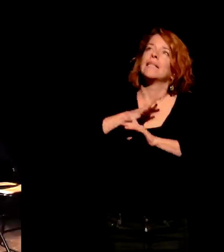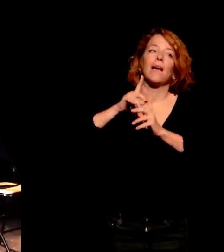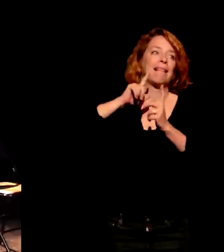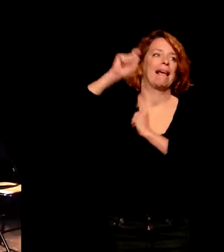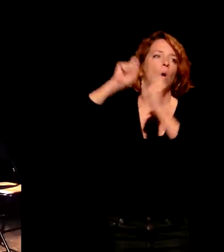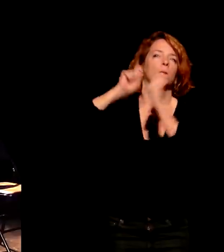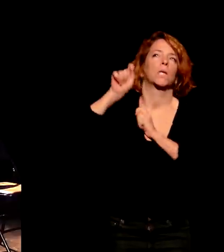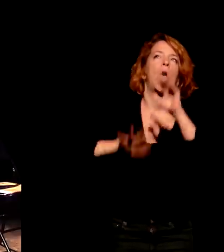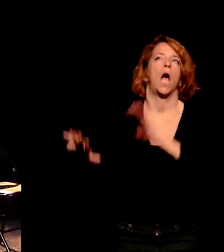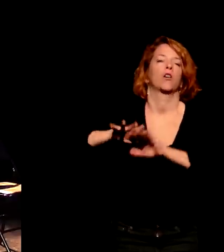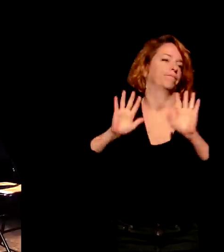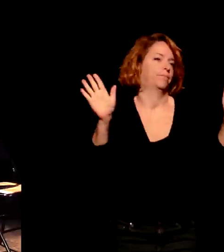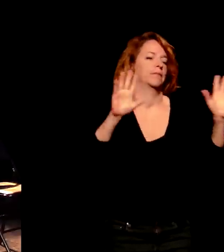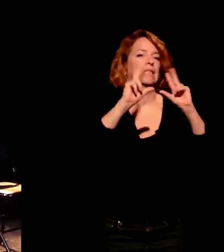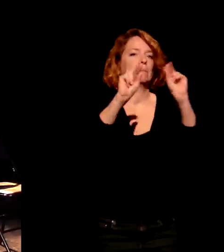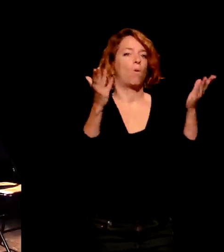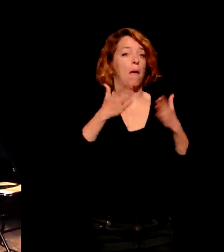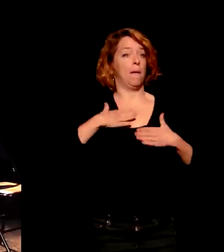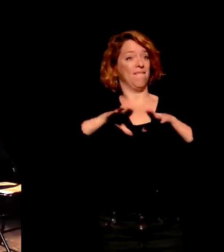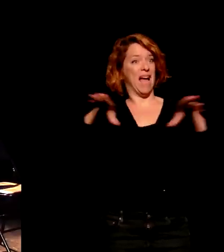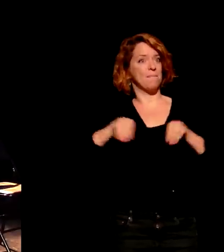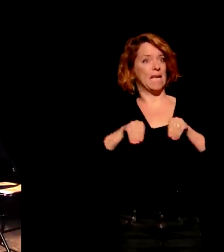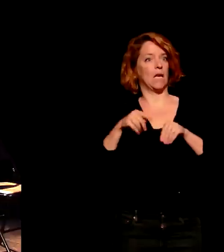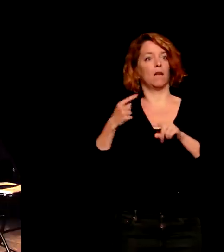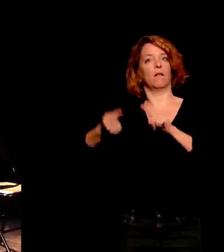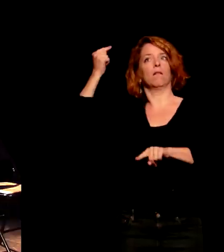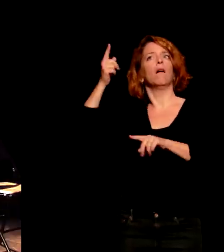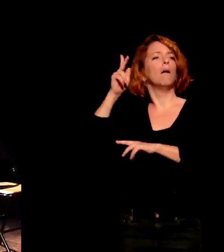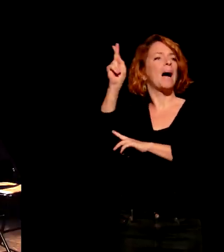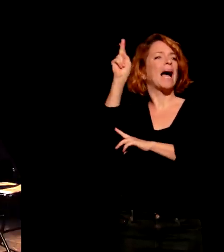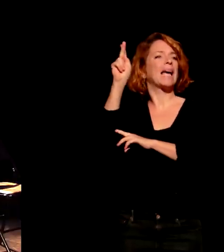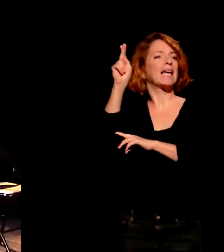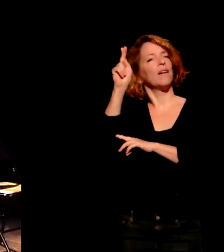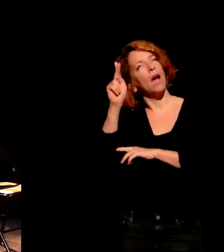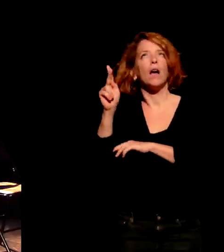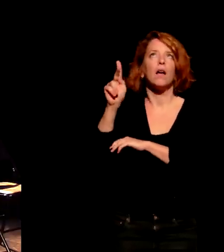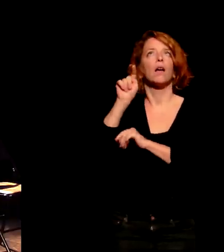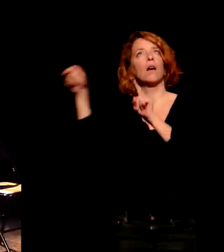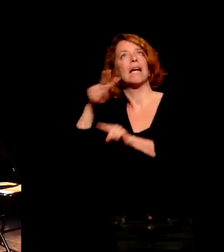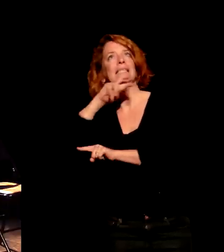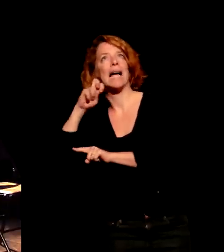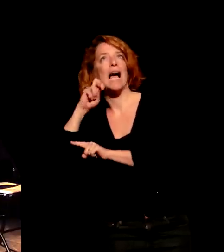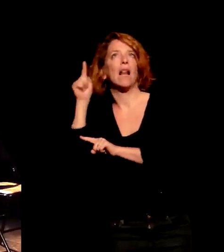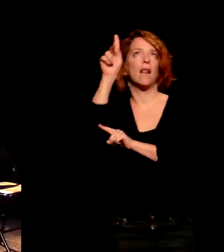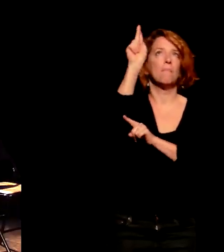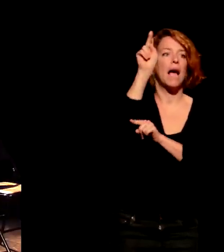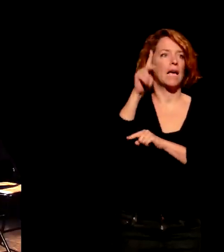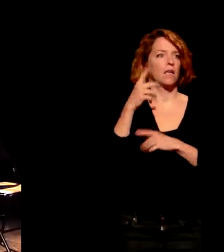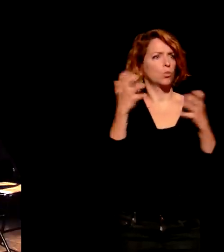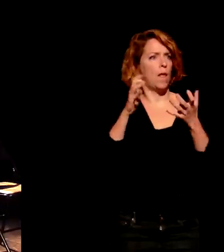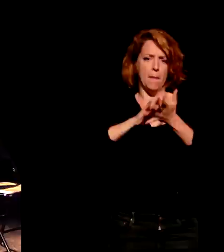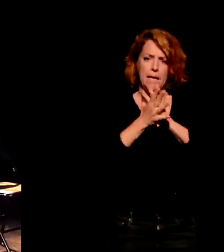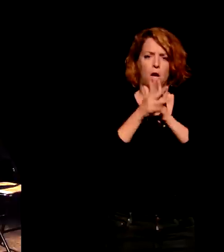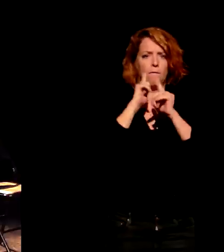un peu. Dans ma famille, c'est des hyper pratiquants, hein, limite intégristes à Paris, enfin en Israël et à Paris. Et donc ils veulent avoir